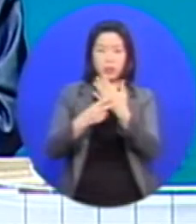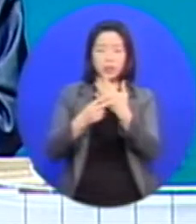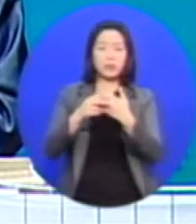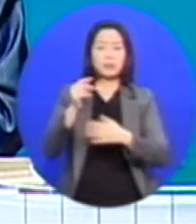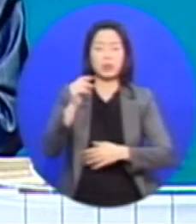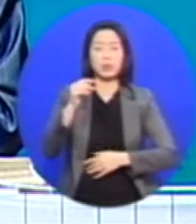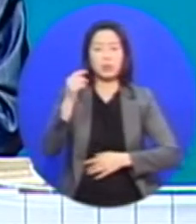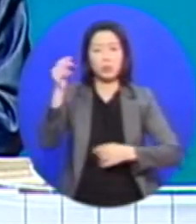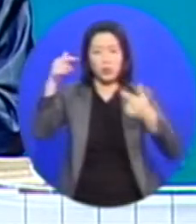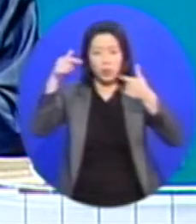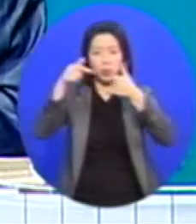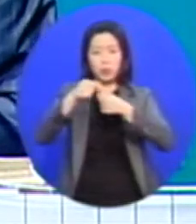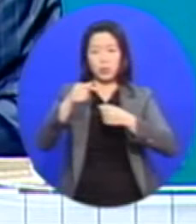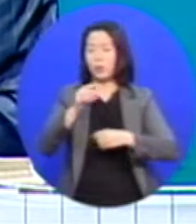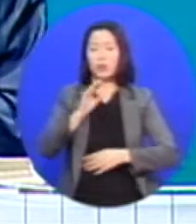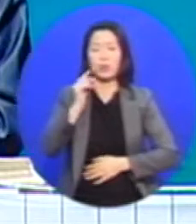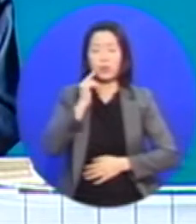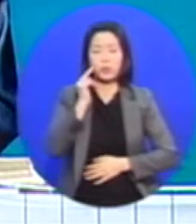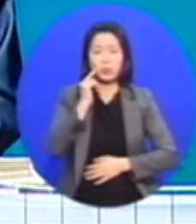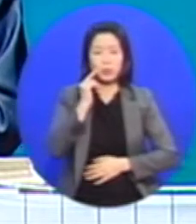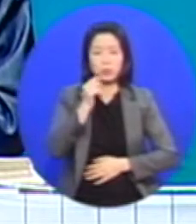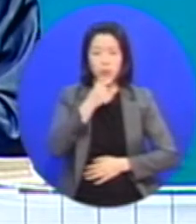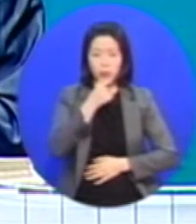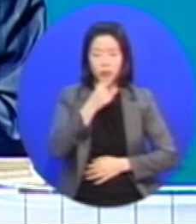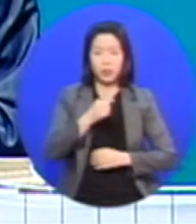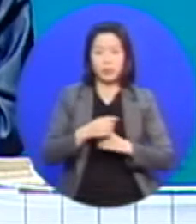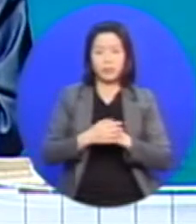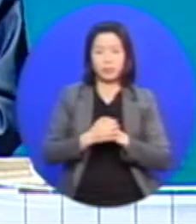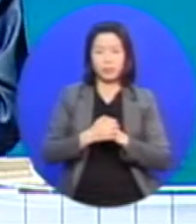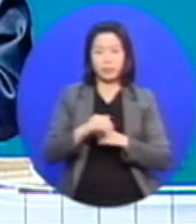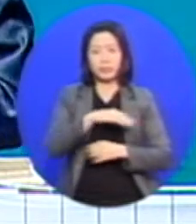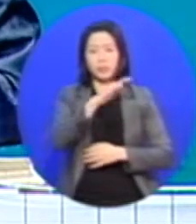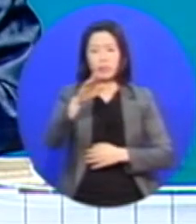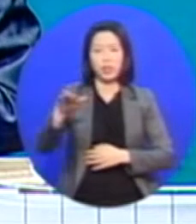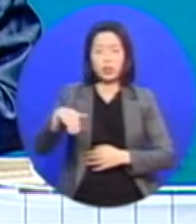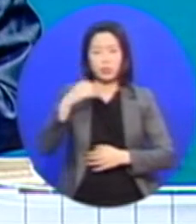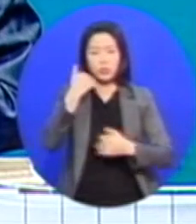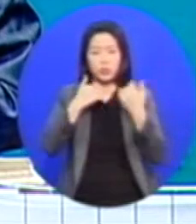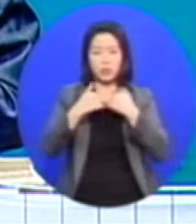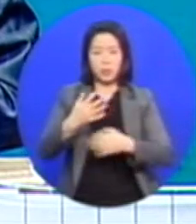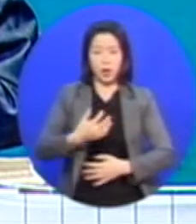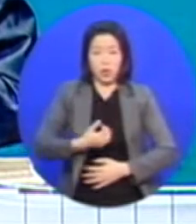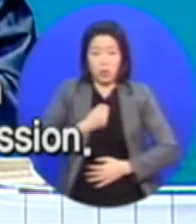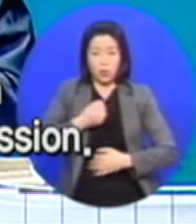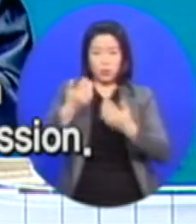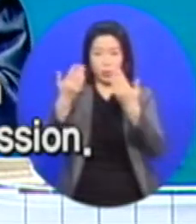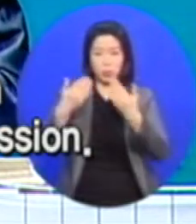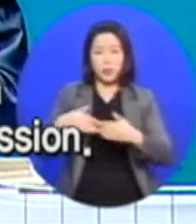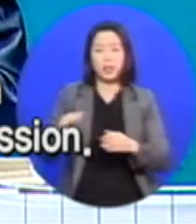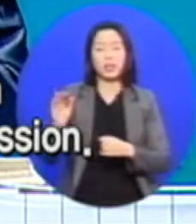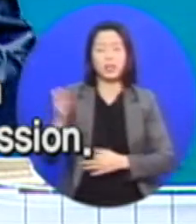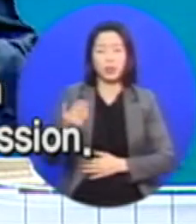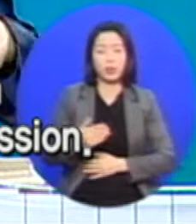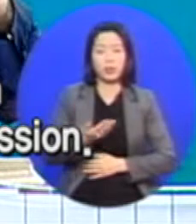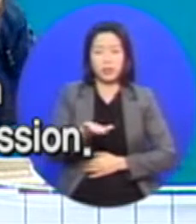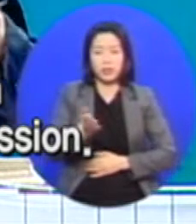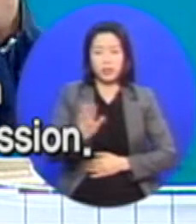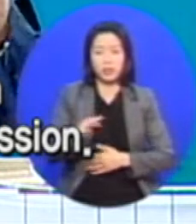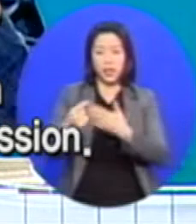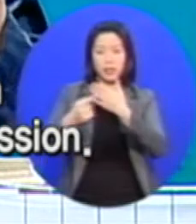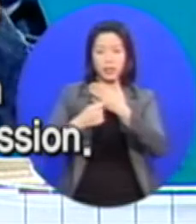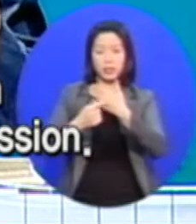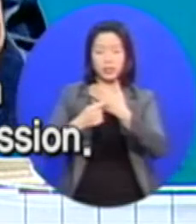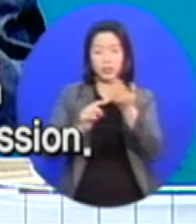못해요 귀신들린 사람을 보면 누구나 다 충격을 받아요 근데 이 겉으로